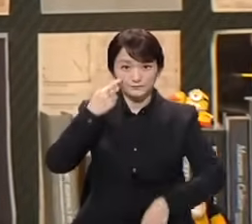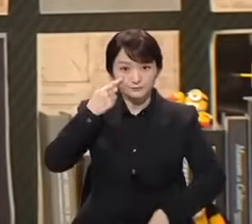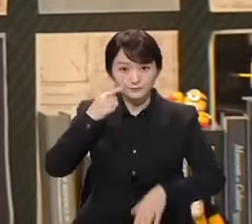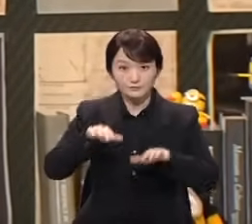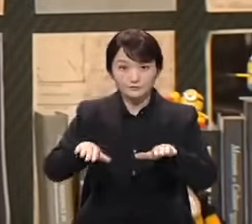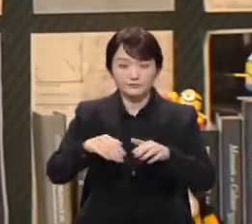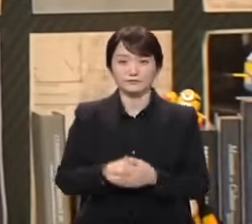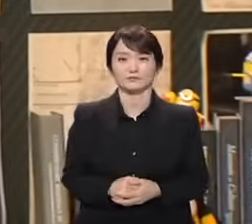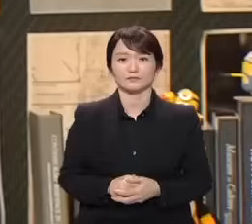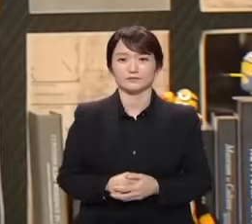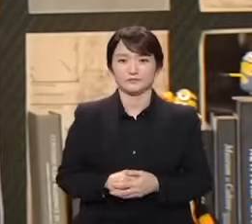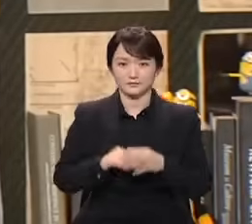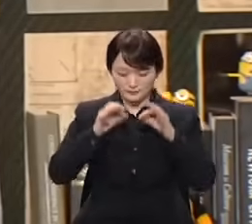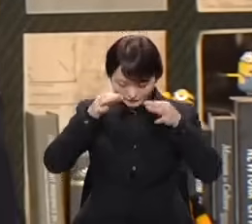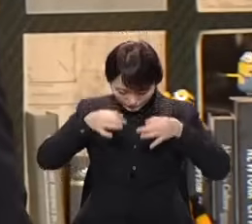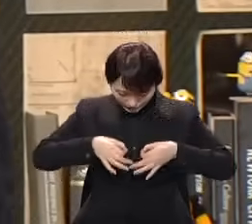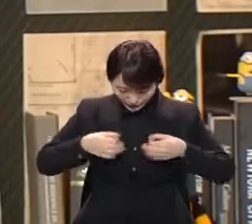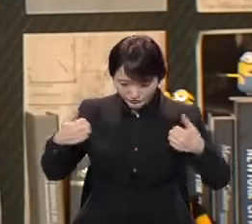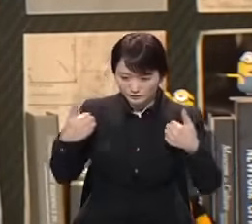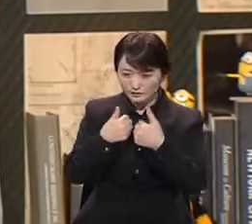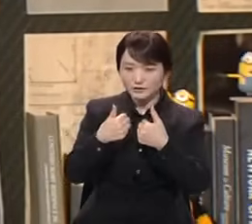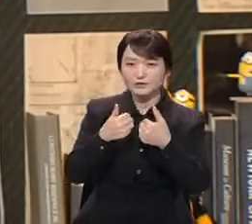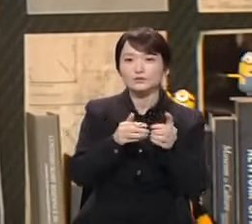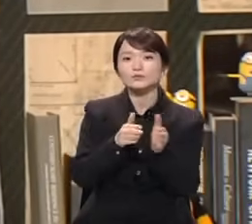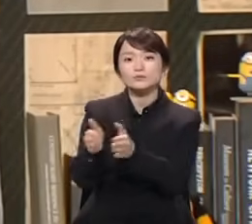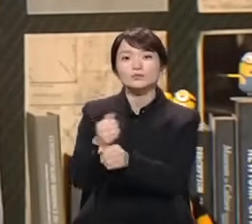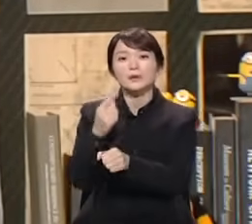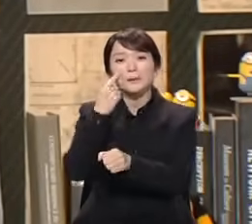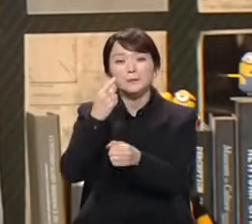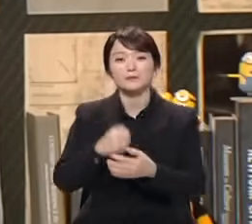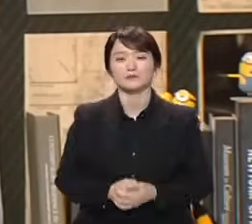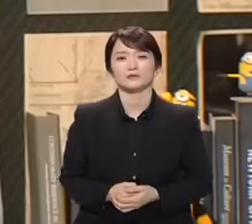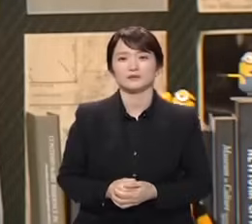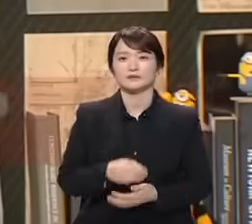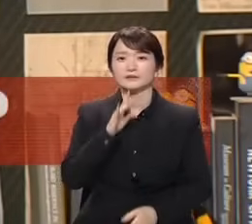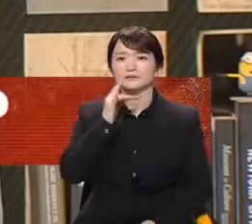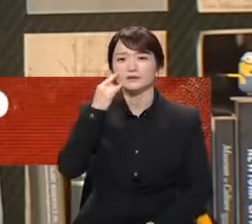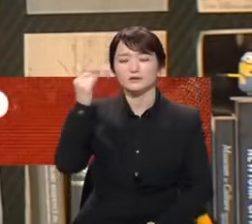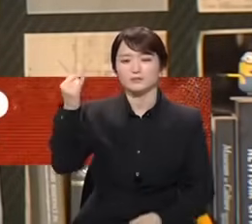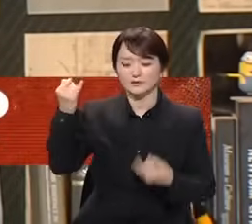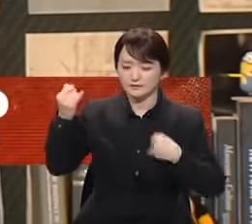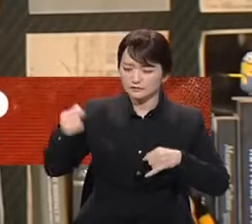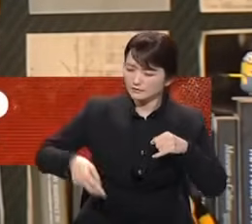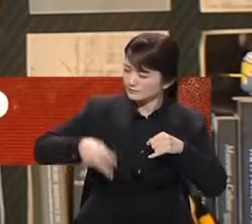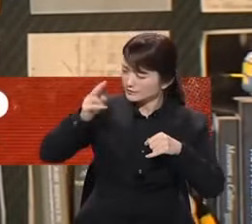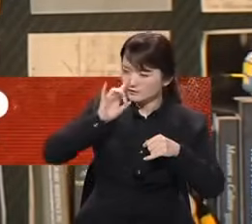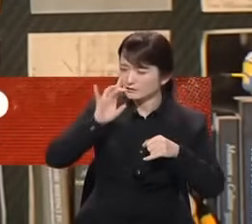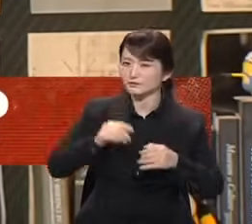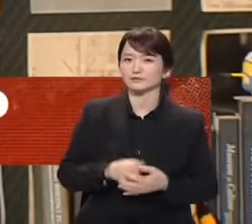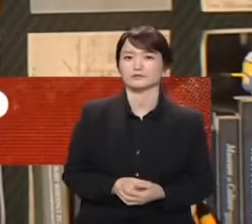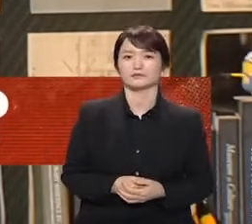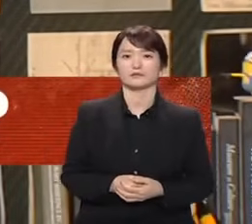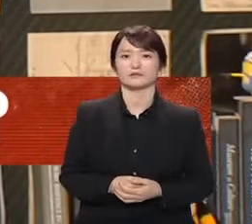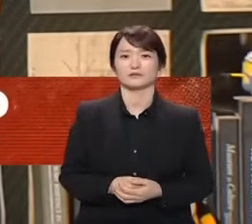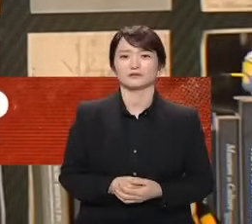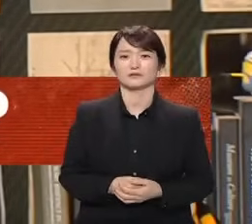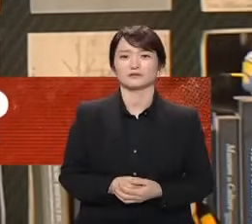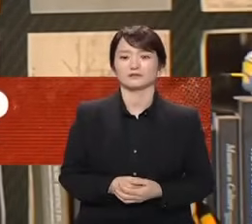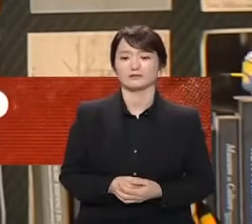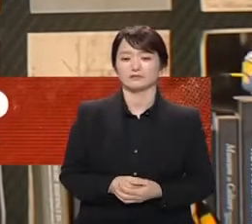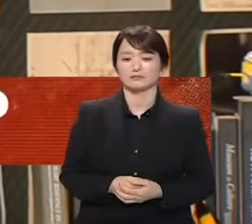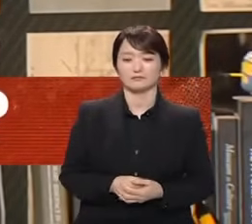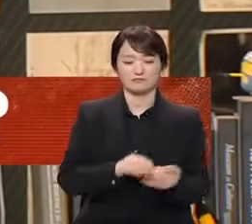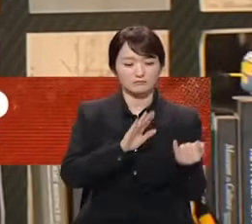오늘도 자대결로 준비했습니다. 먼저 그래도 의절은 안 된다는 자아입니다. 어머머머, 얘 좀 봐. 야,